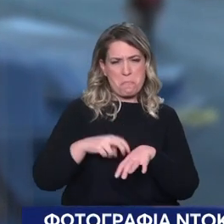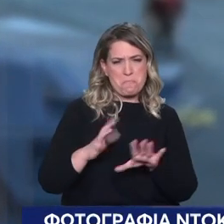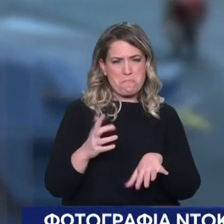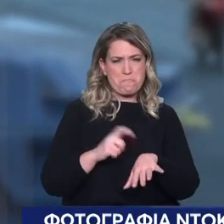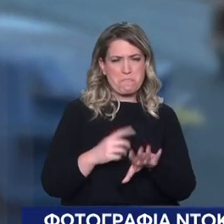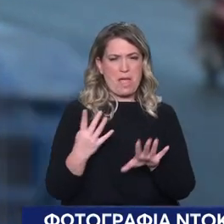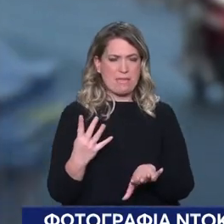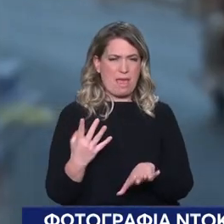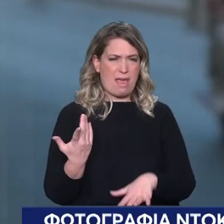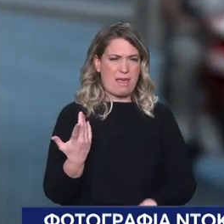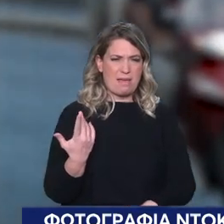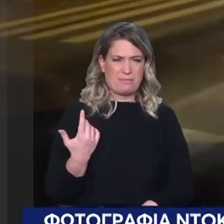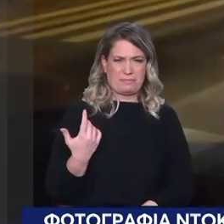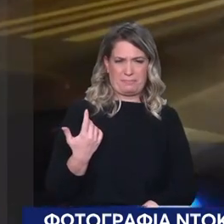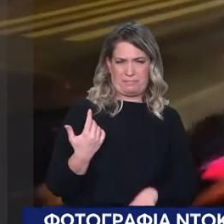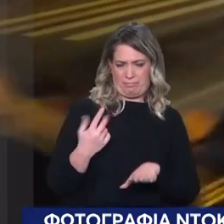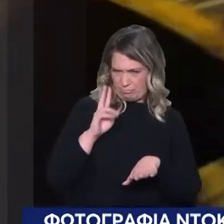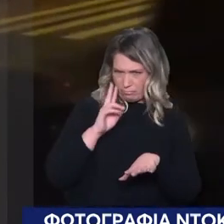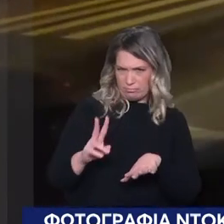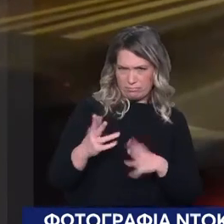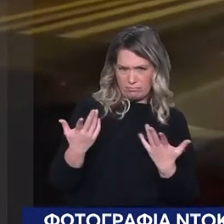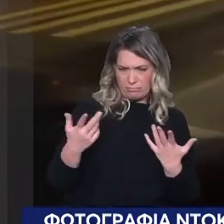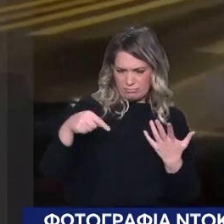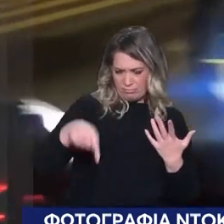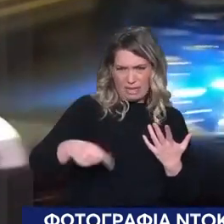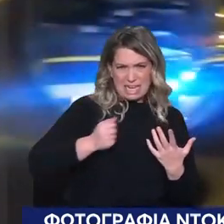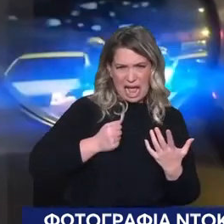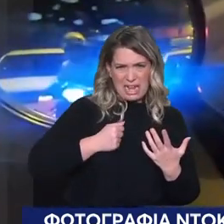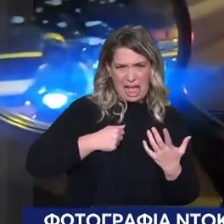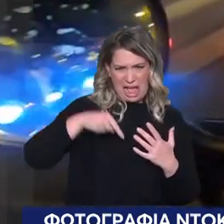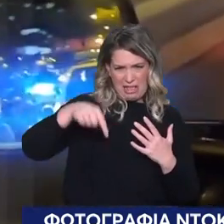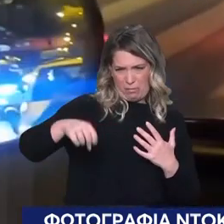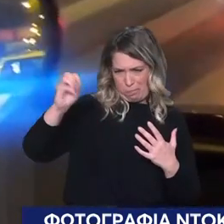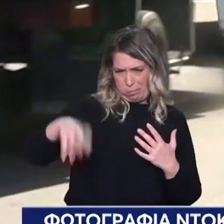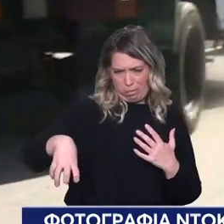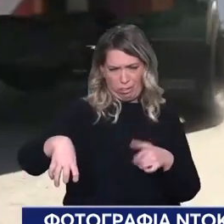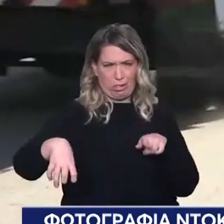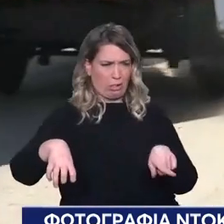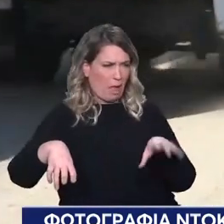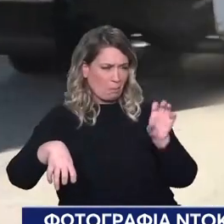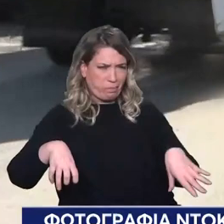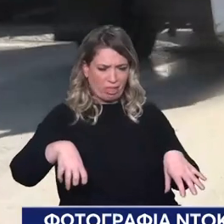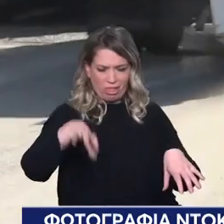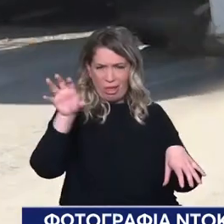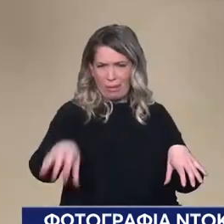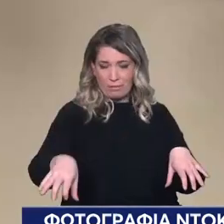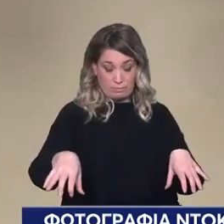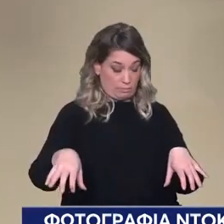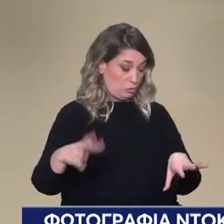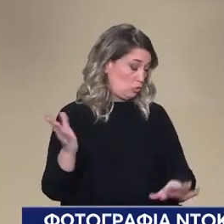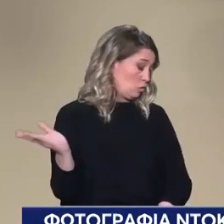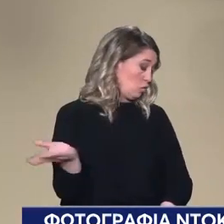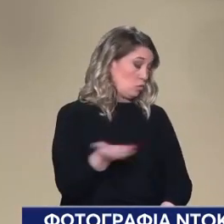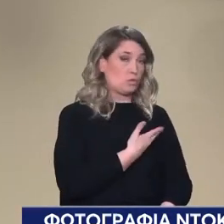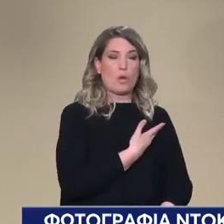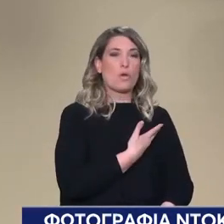σε μια δουλειά, είχε αφοδεύσεις μεταξύ έξω των ασθενών, στις αποθήκες και στο υπόγειο γκαράζ. Δεν πίστευαν στα μάτια τους. Το